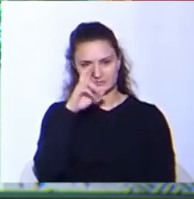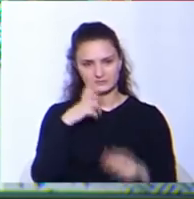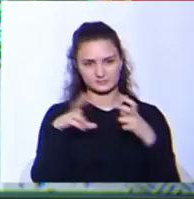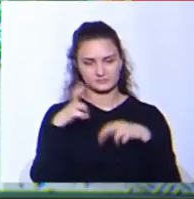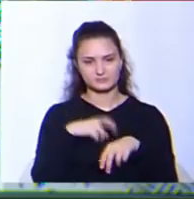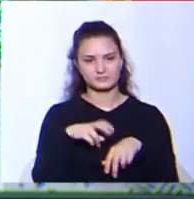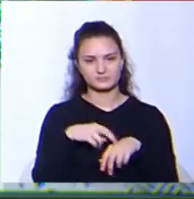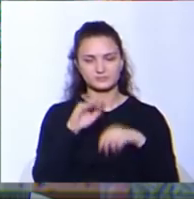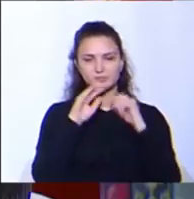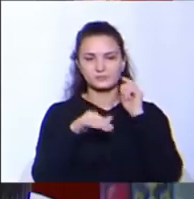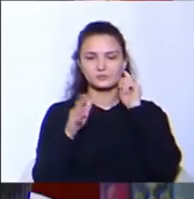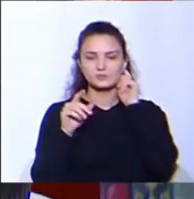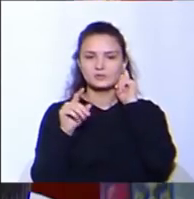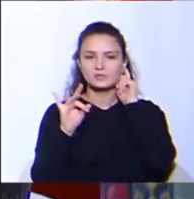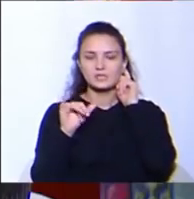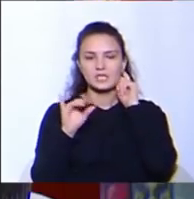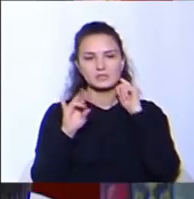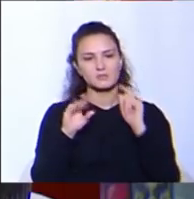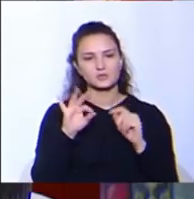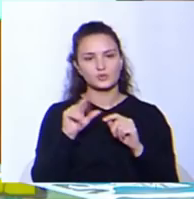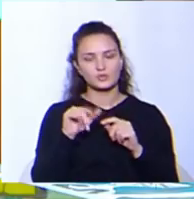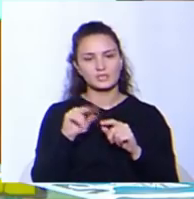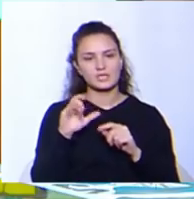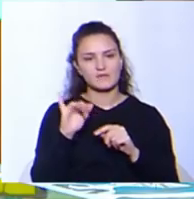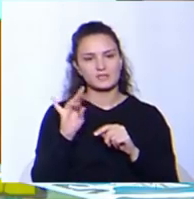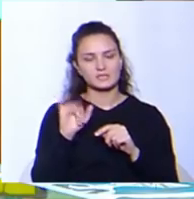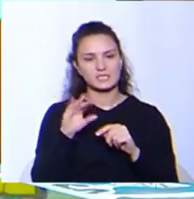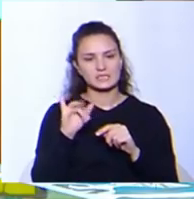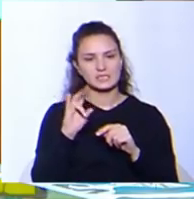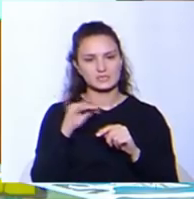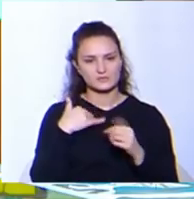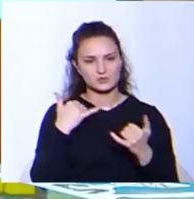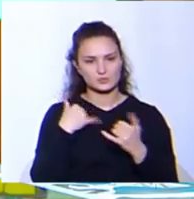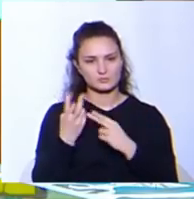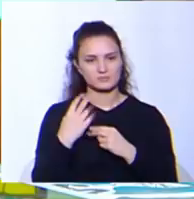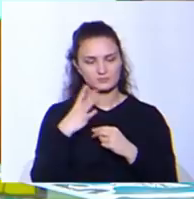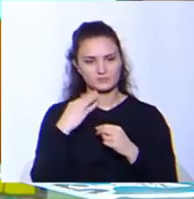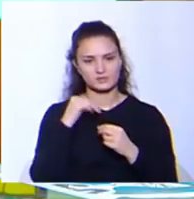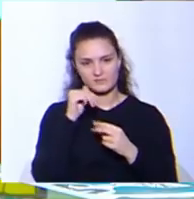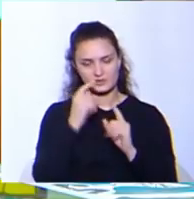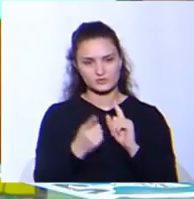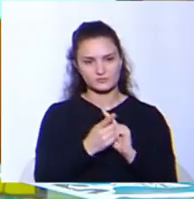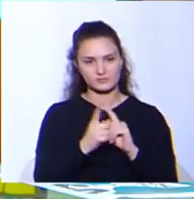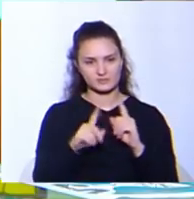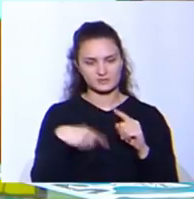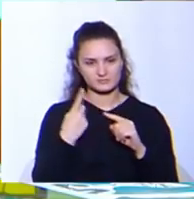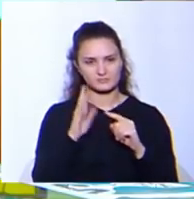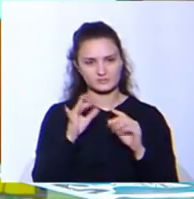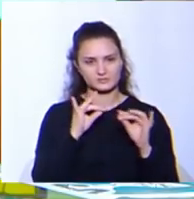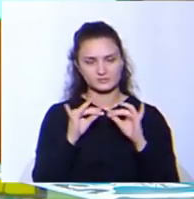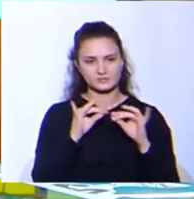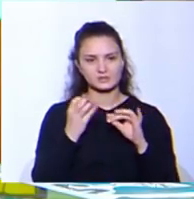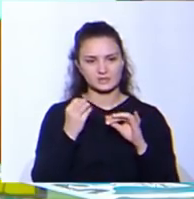სამედიცინო უნივერსიტეტის პროფესორი რეანიმატოლოგი ბატონი ლევან რატიანი. ჩვენი გადაცემის რომელიც ჩვენ ერთმანეთს ხვალ შეხვდებით და ვისაუბრეთ სხვათა